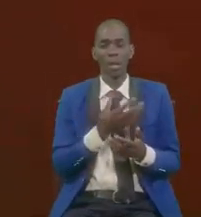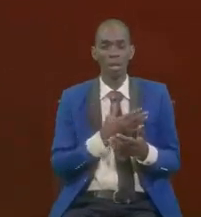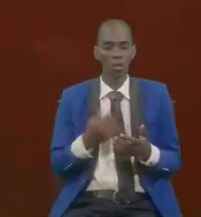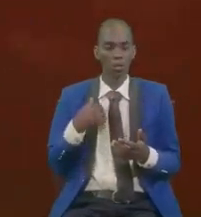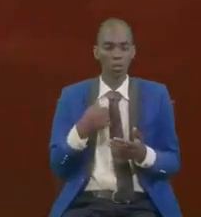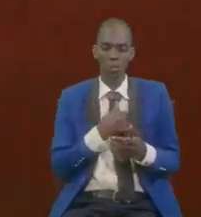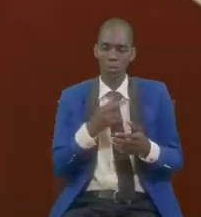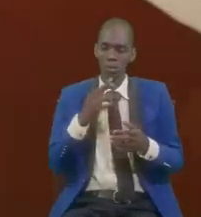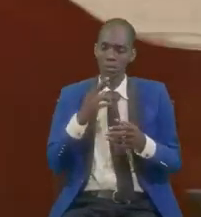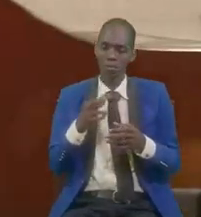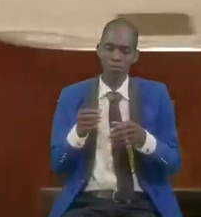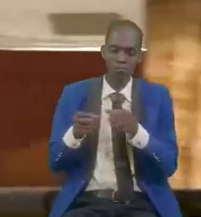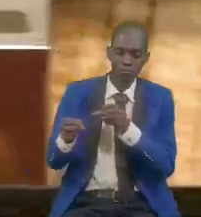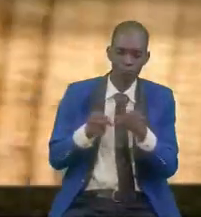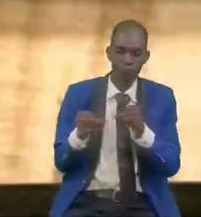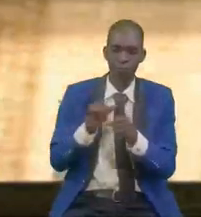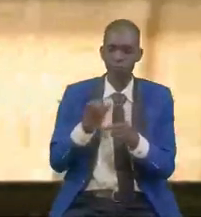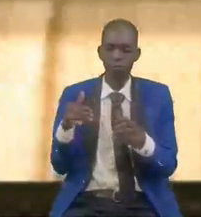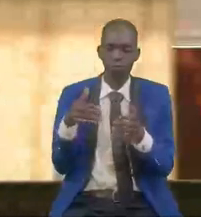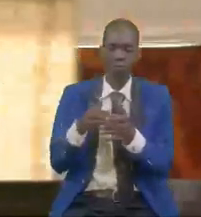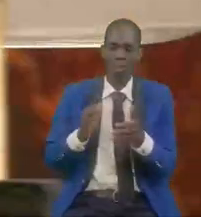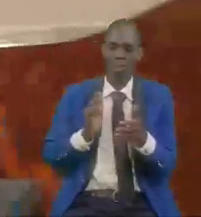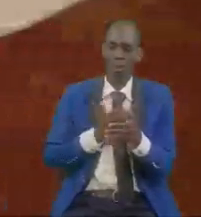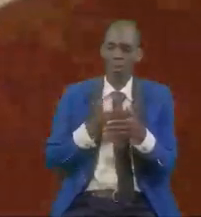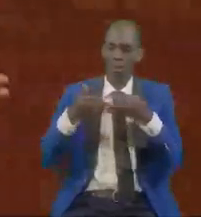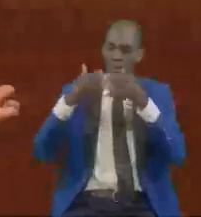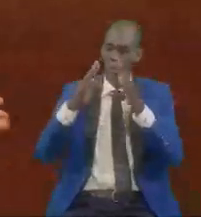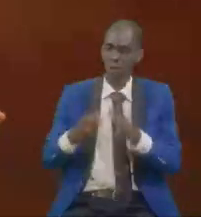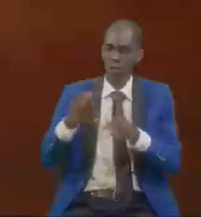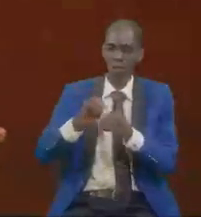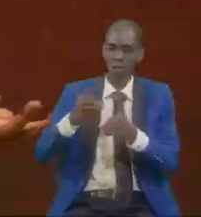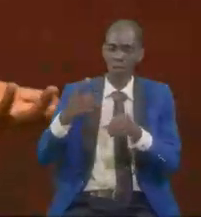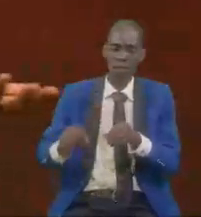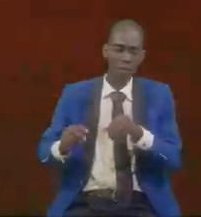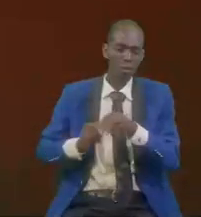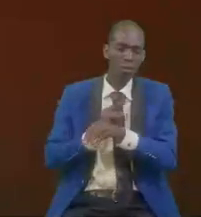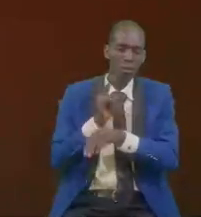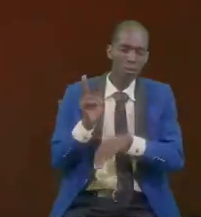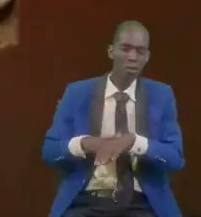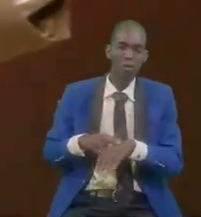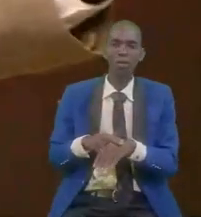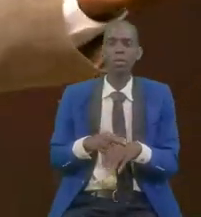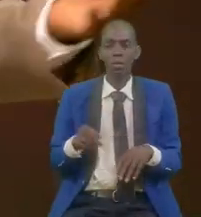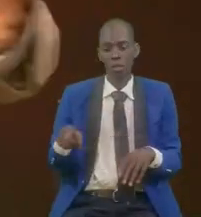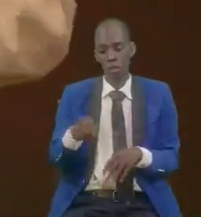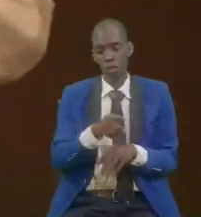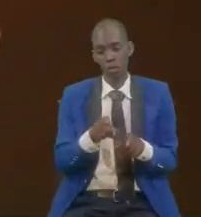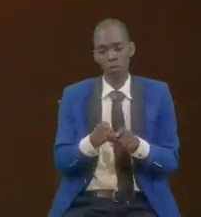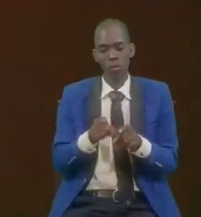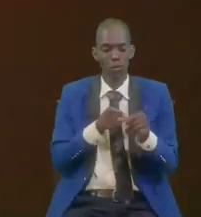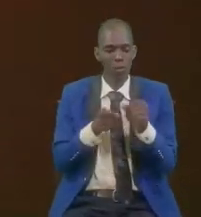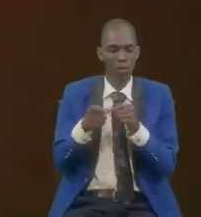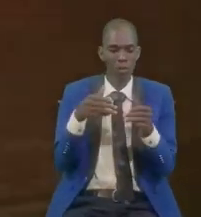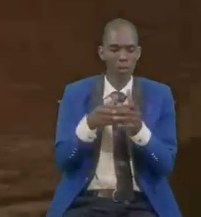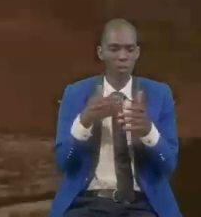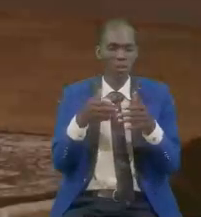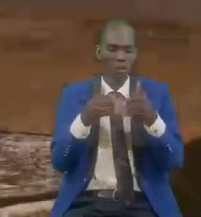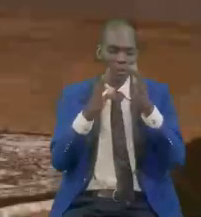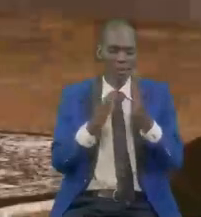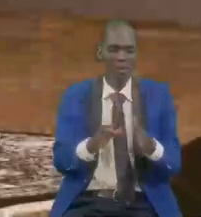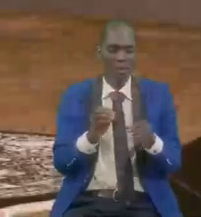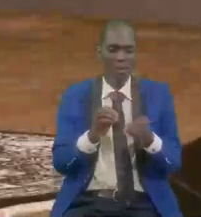Donc, nous luttons contre nos dirigeants de la nation. Eux aussi luttent contre leurs dirigeants. Donc,